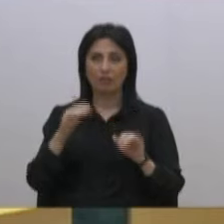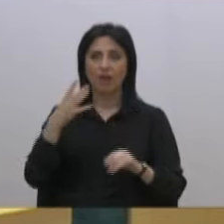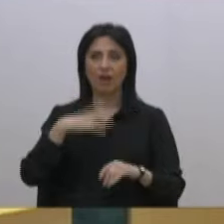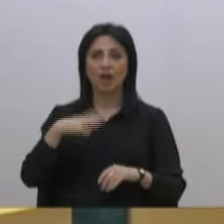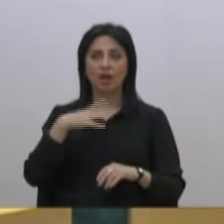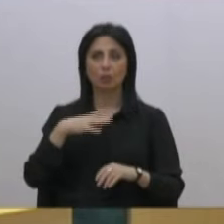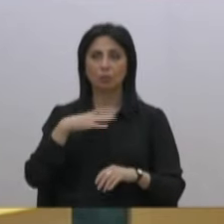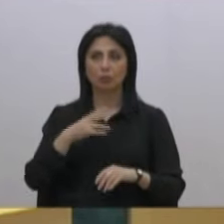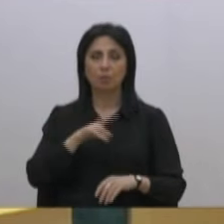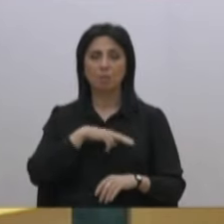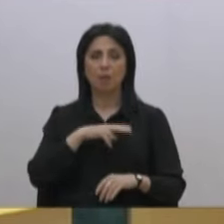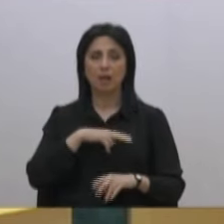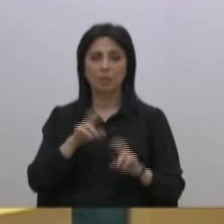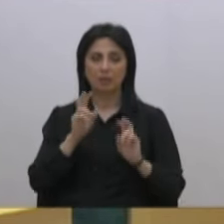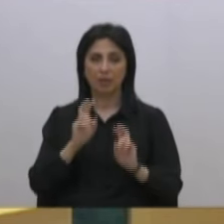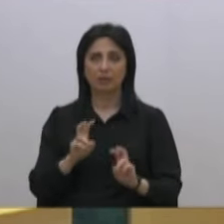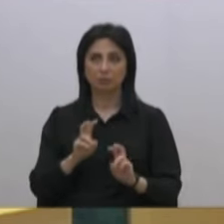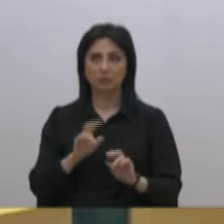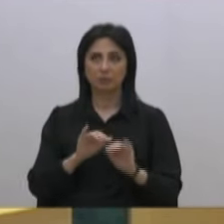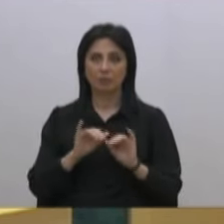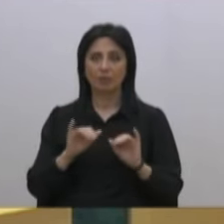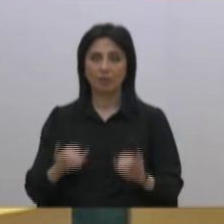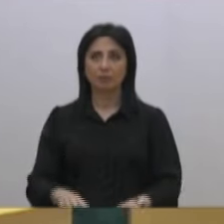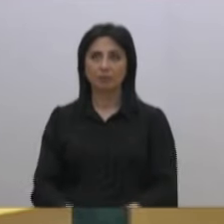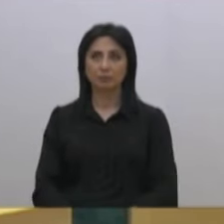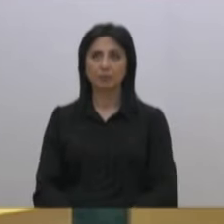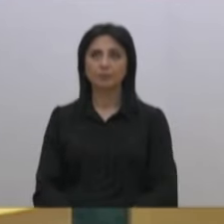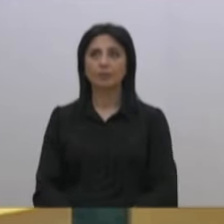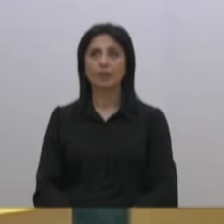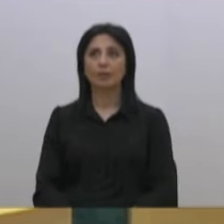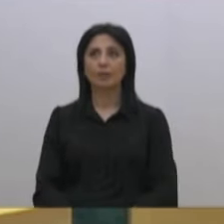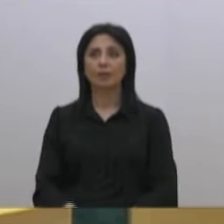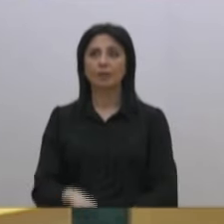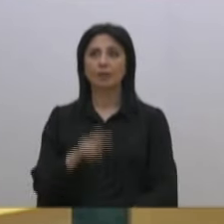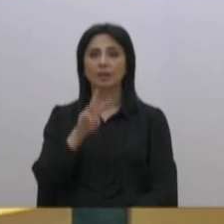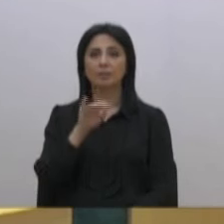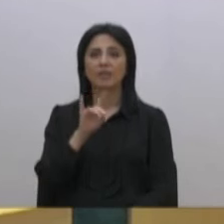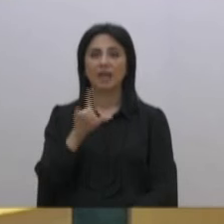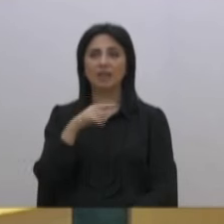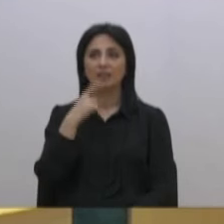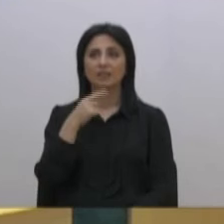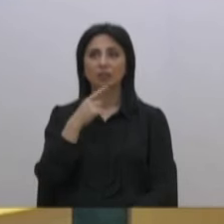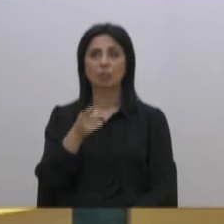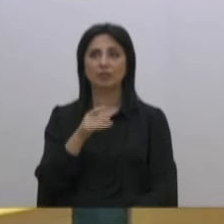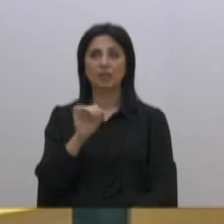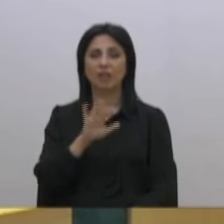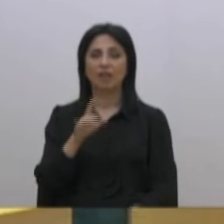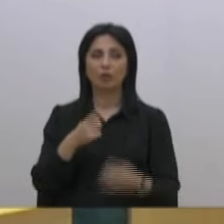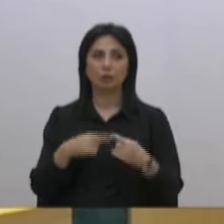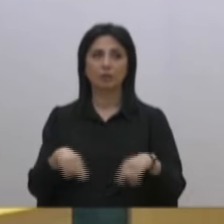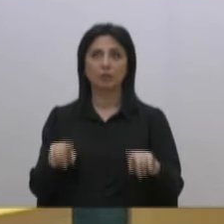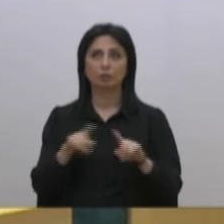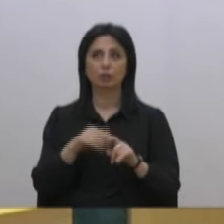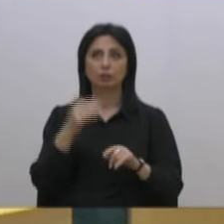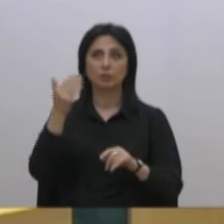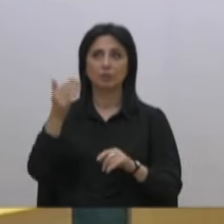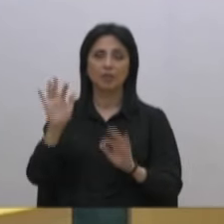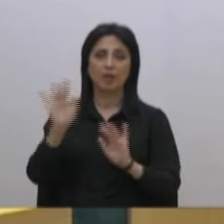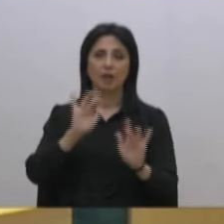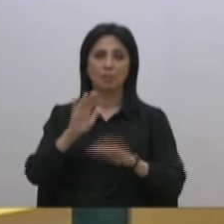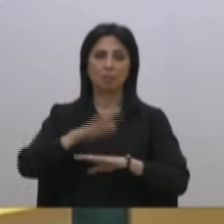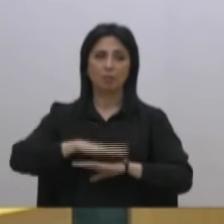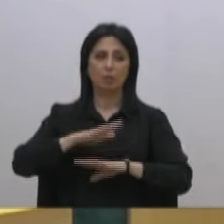ქართული პარლამენტარიზმის განვითარებას. ბატონი, მომგამდინარეზე საუბრობდა ევროსაბჭოში მათ